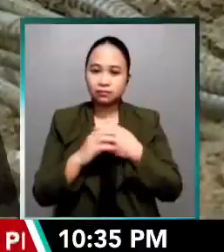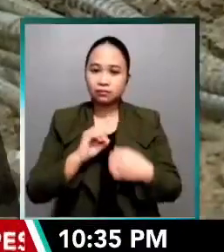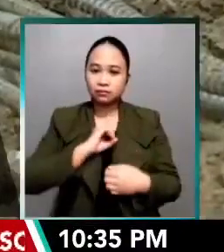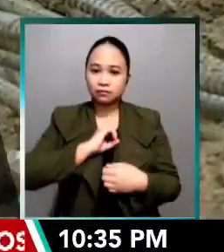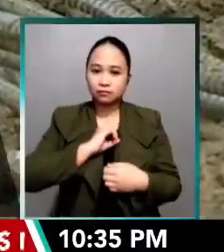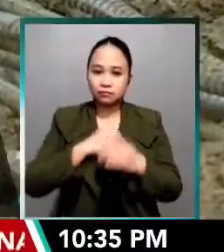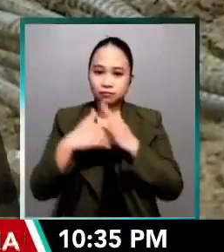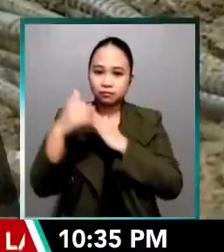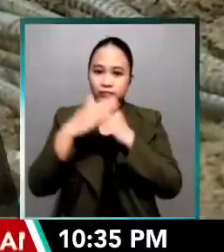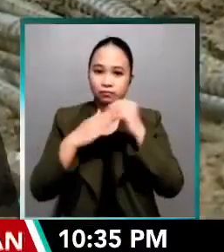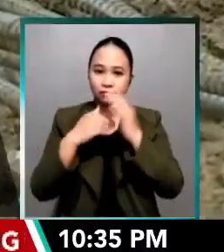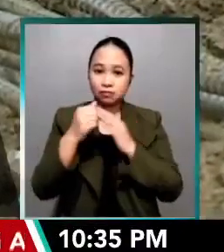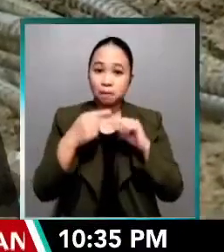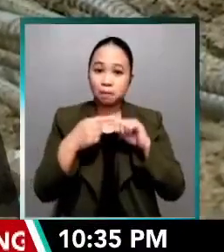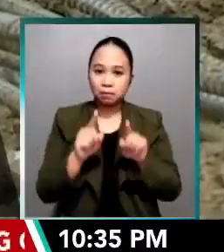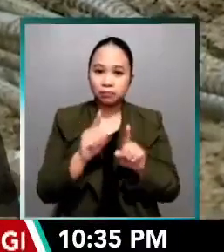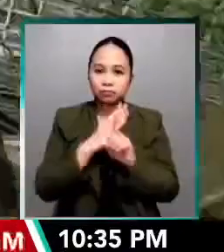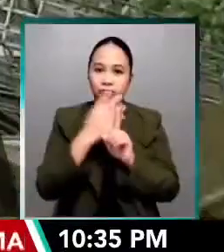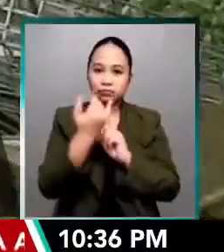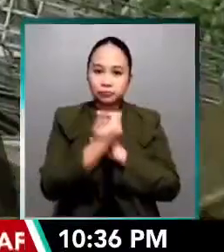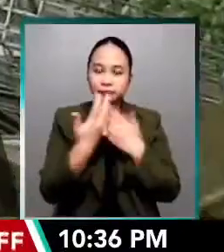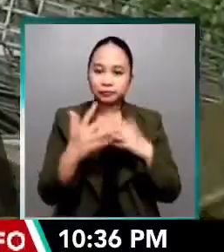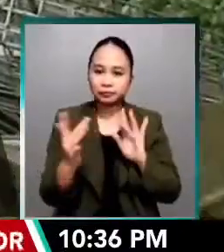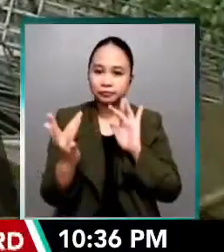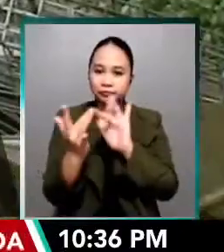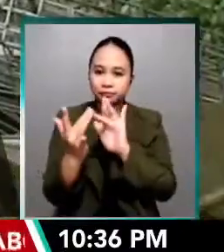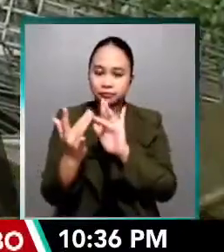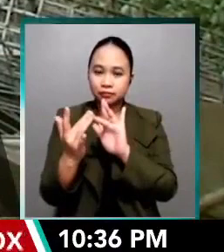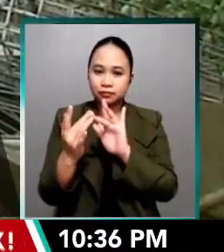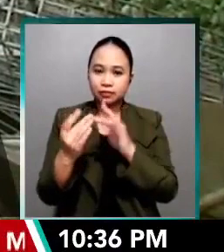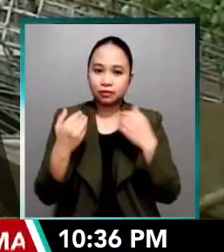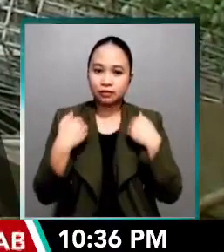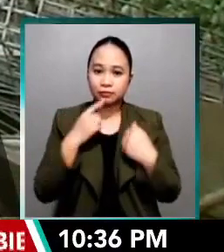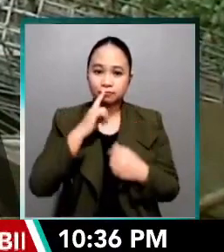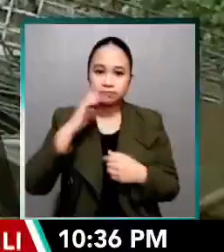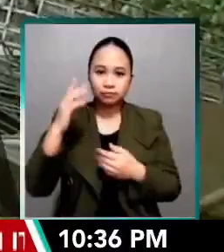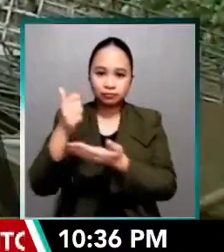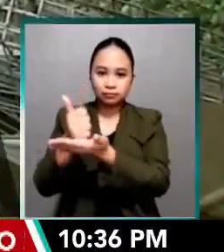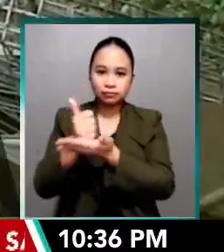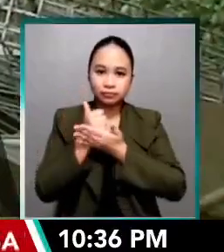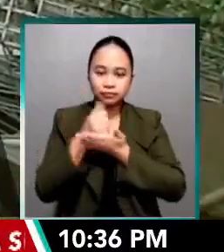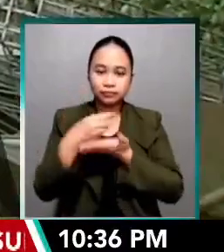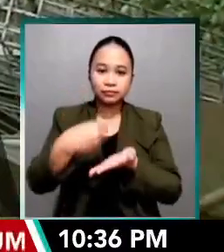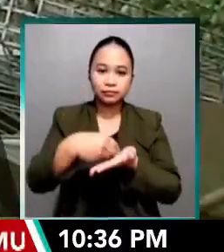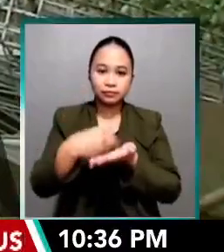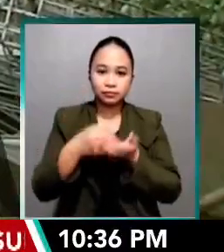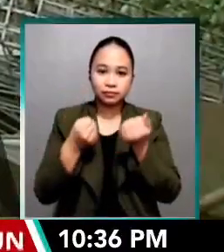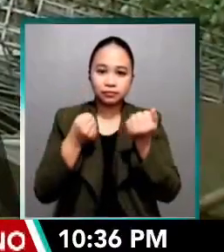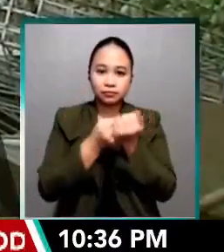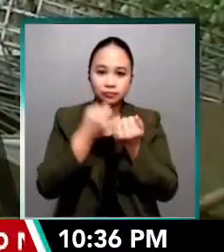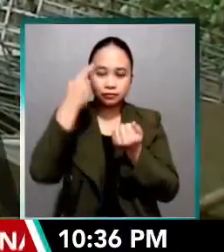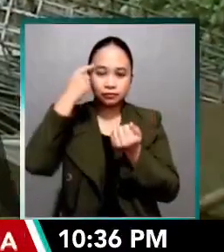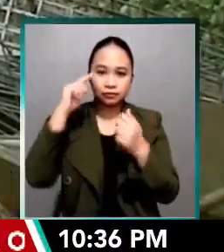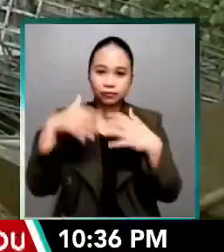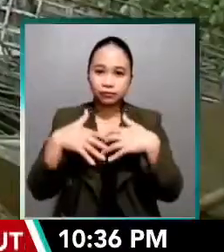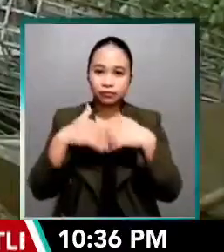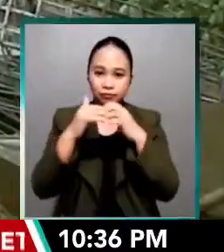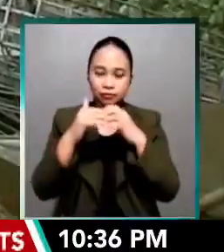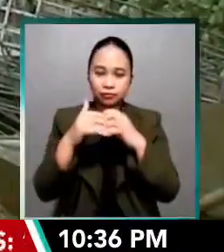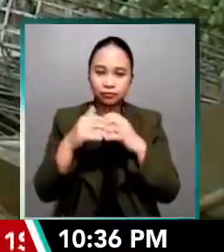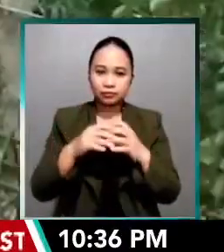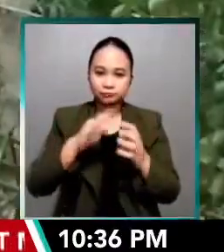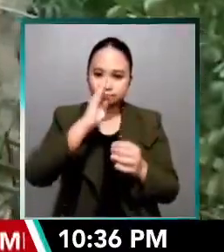barangay, nakipag-ugnay na ang mga ito sa kanila at nangako ng tulong pinansyal at tulong sa pagpapatayo ng mga nasirang bahay.